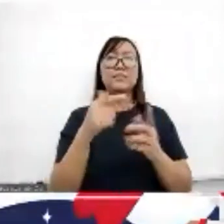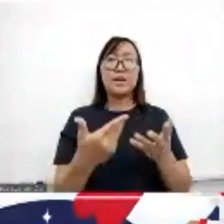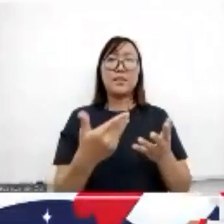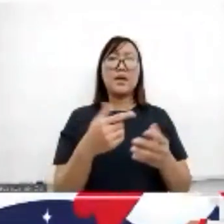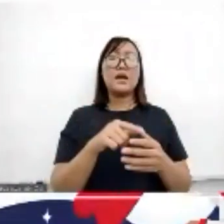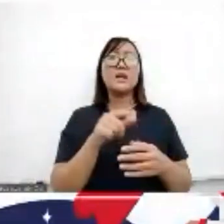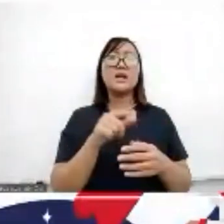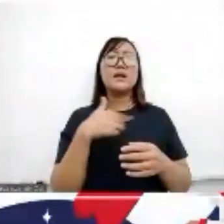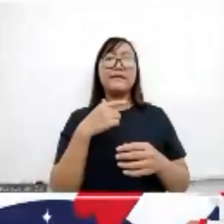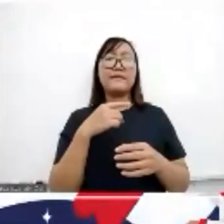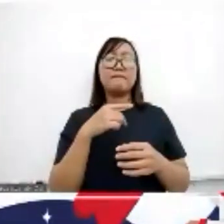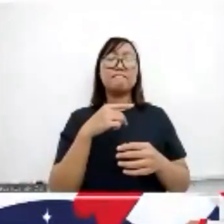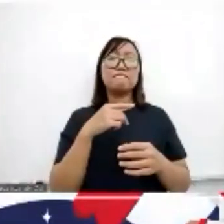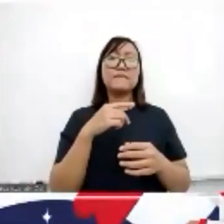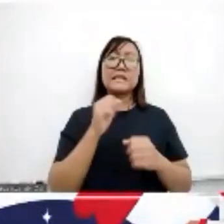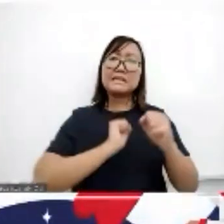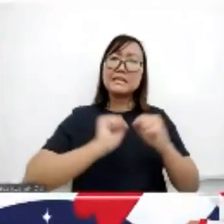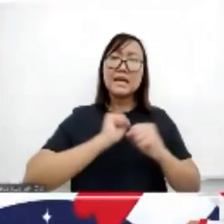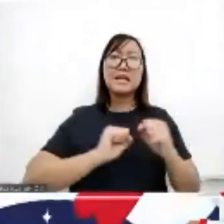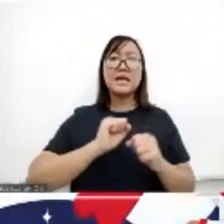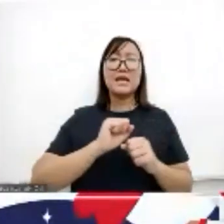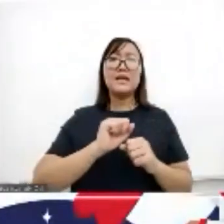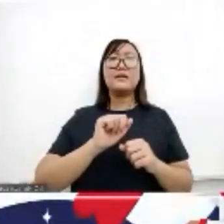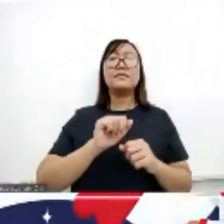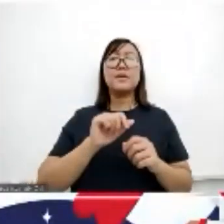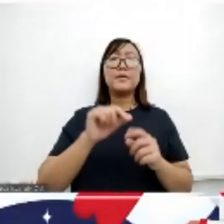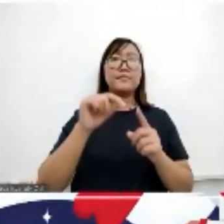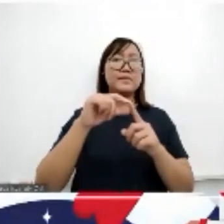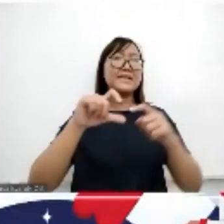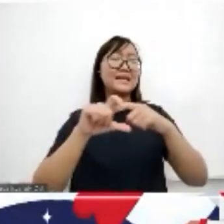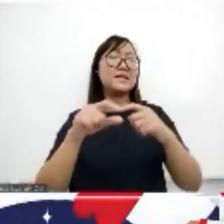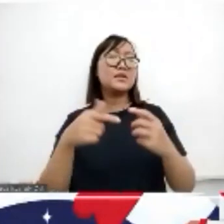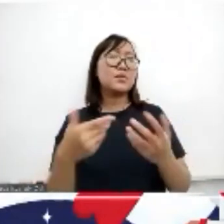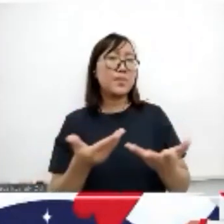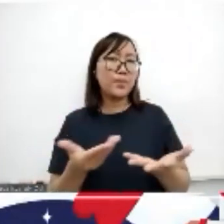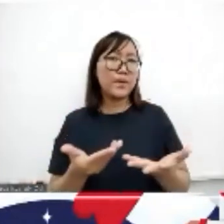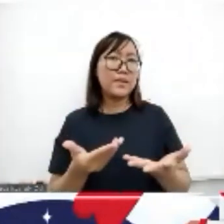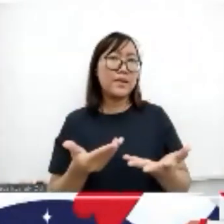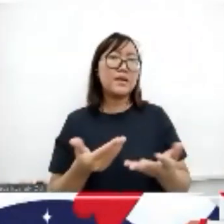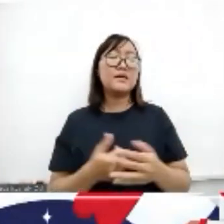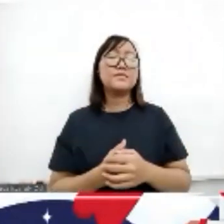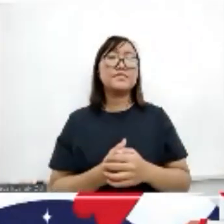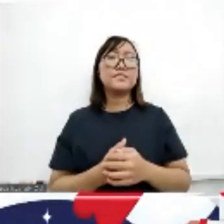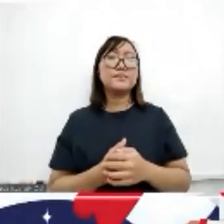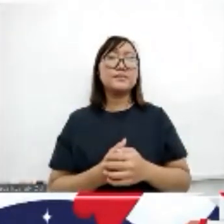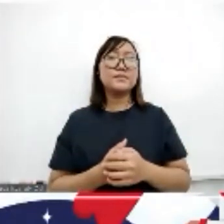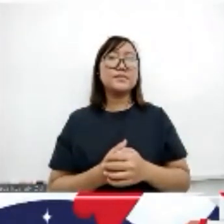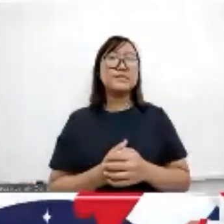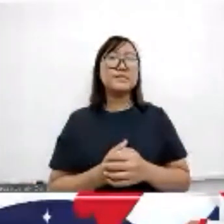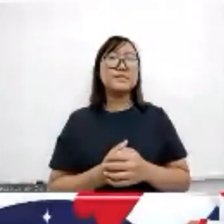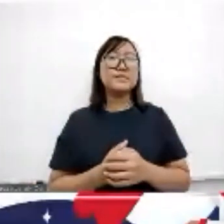Seperti apa kemudian respons dan ada pantangan kelanjutan United di sini ada banyak